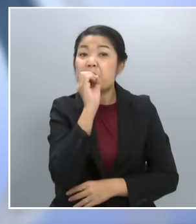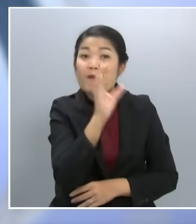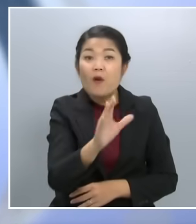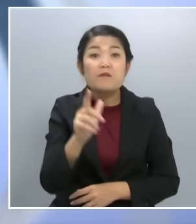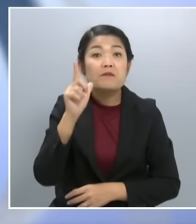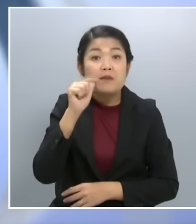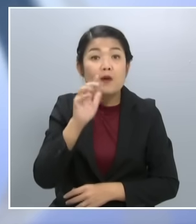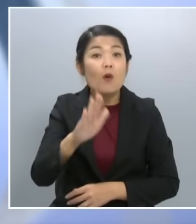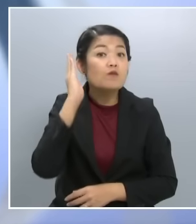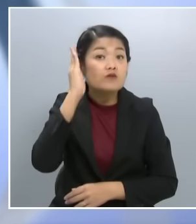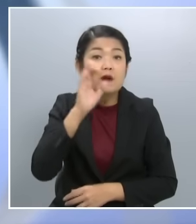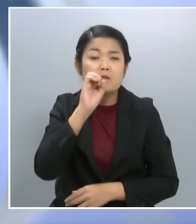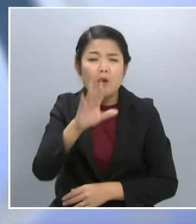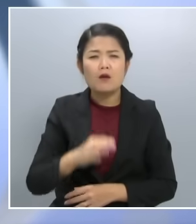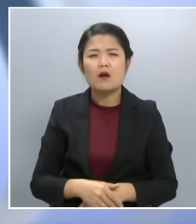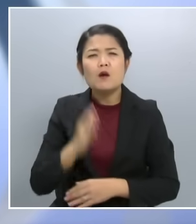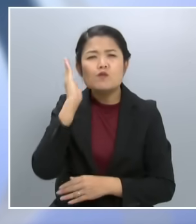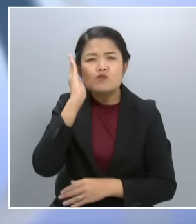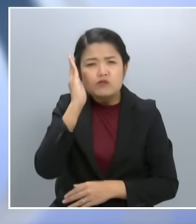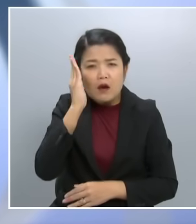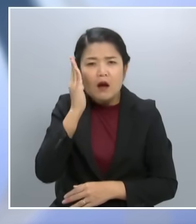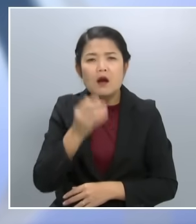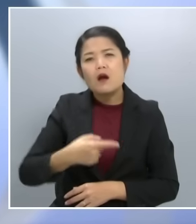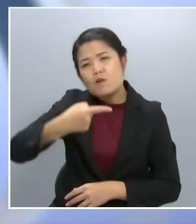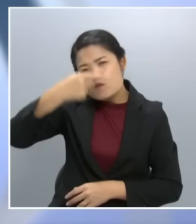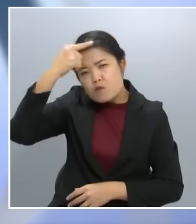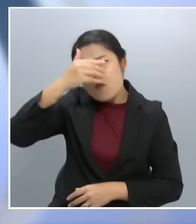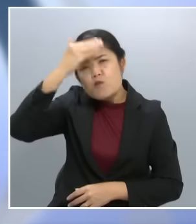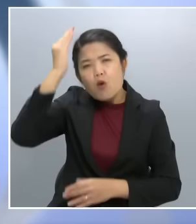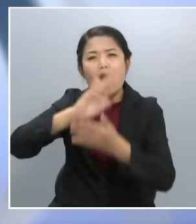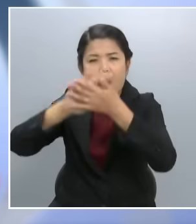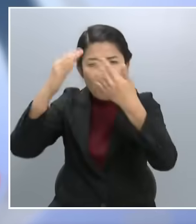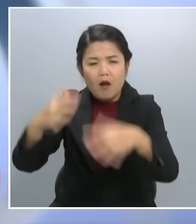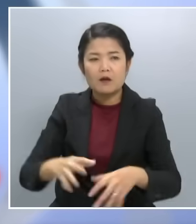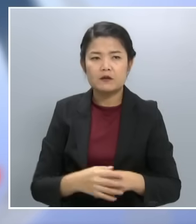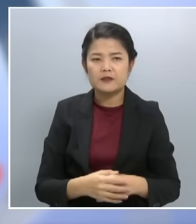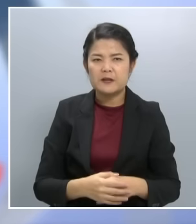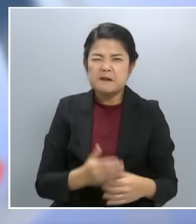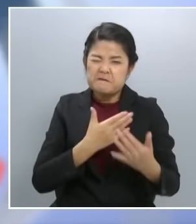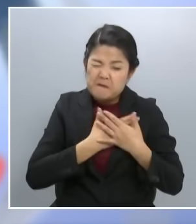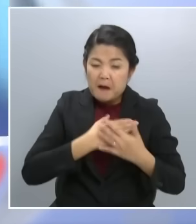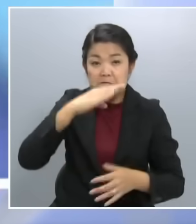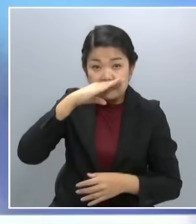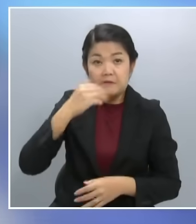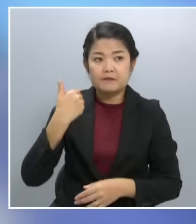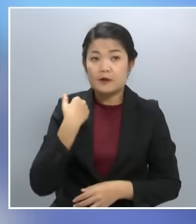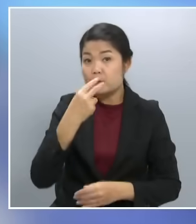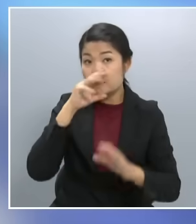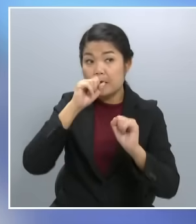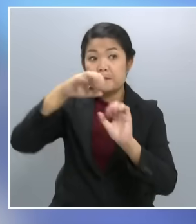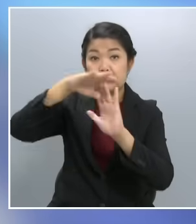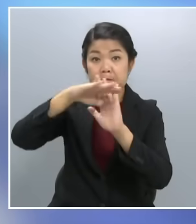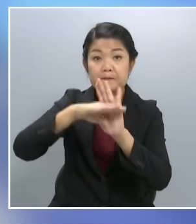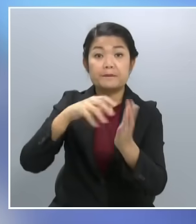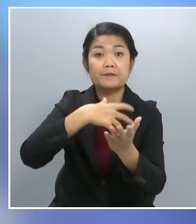ชายเนี่ยเไปบวชใช่เราก็เป็นคนรักแรงหึงแรงโอ้โหงงไปหมดเลยคุณผู้ชมครับเ้าลองไปไล่เรียงนะฮะมีความคืบหน้าคุณผู้